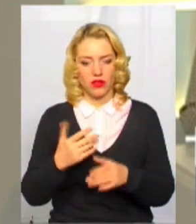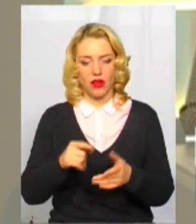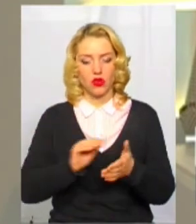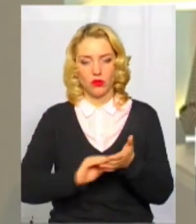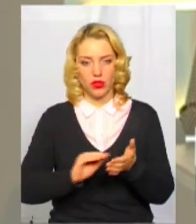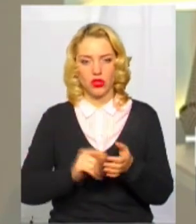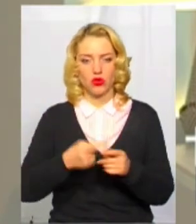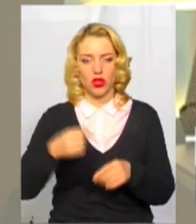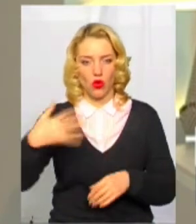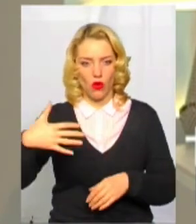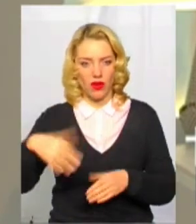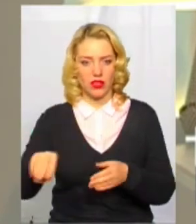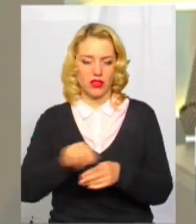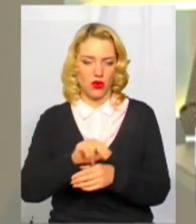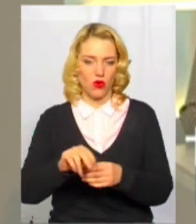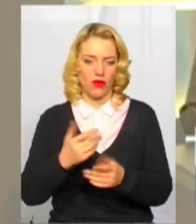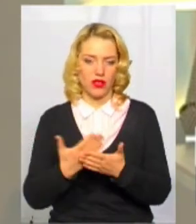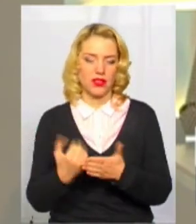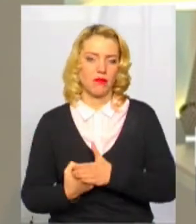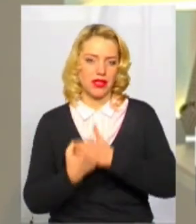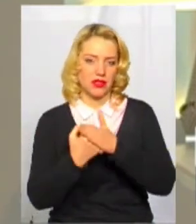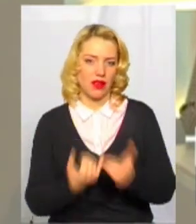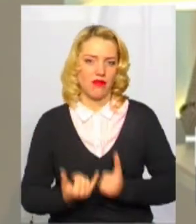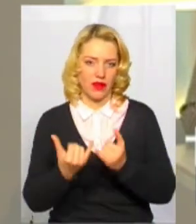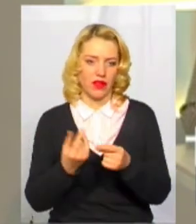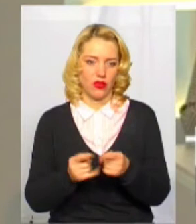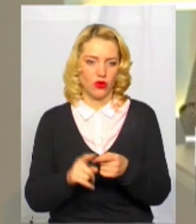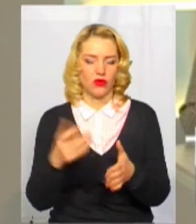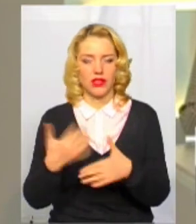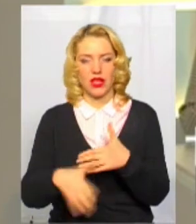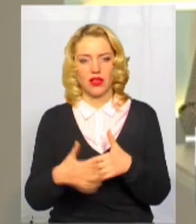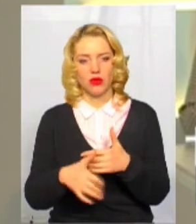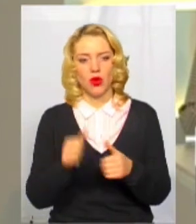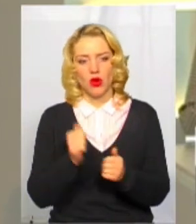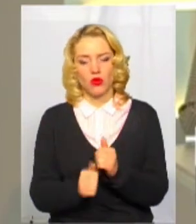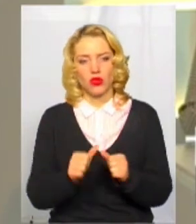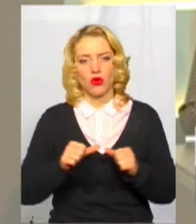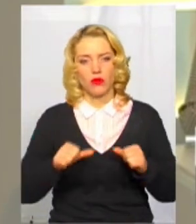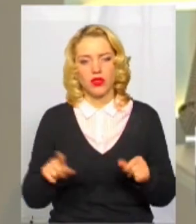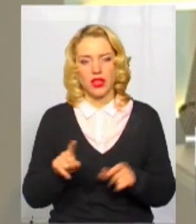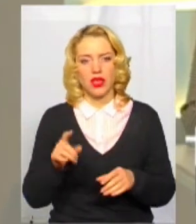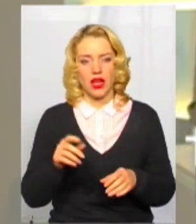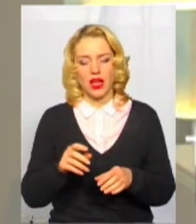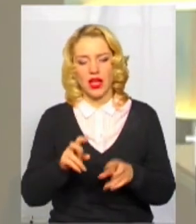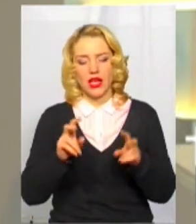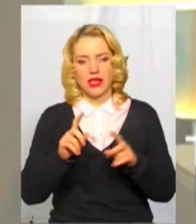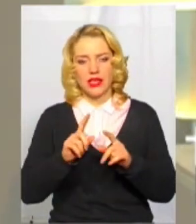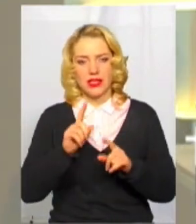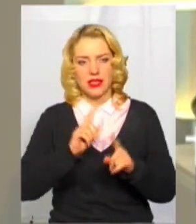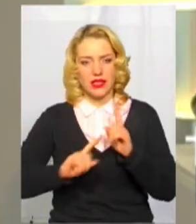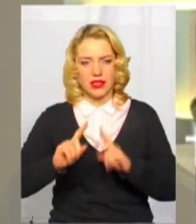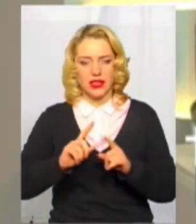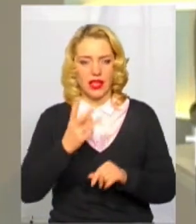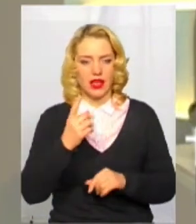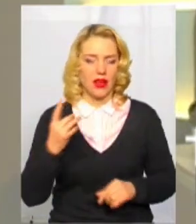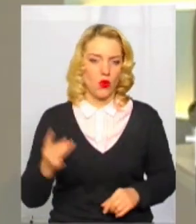такий висновок, тоді є всі підстави, і ще раз кажу, ну, в середньому кожна комісія, яка засідає раз в квартал, тобто проходить квартал,